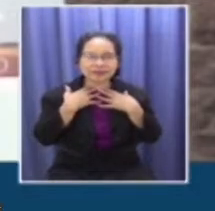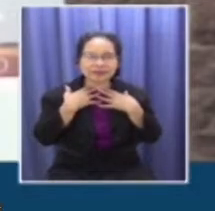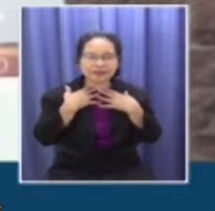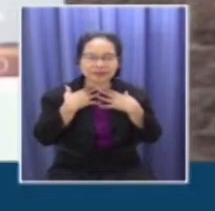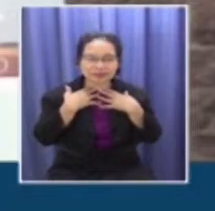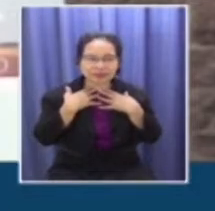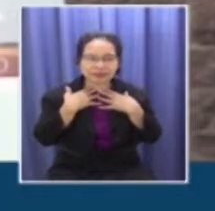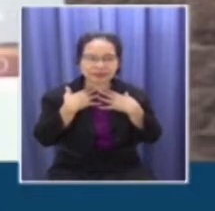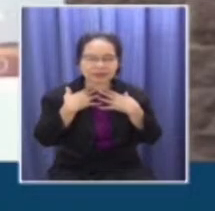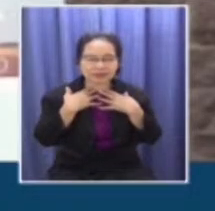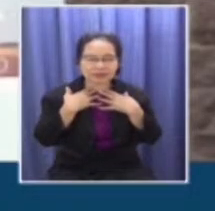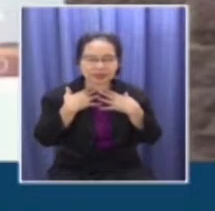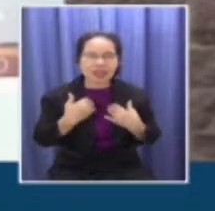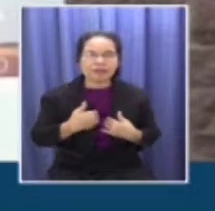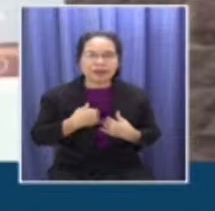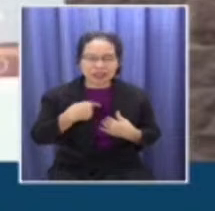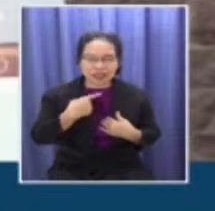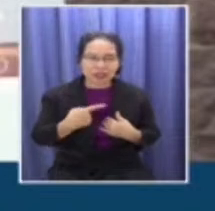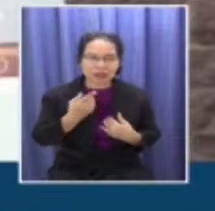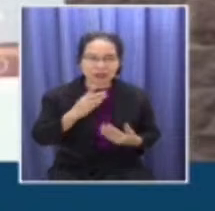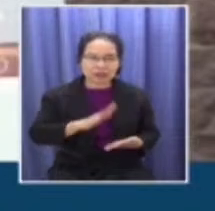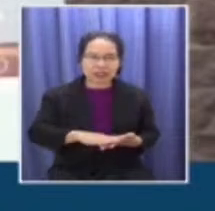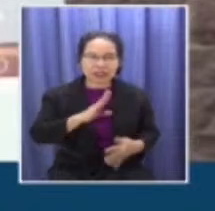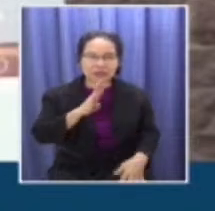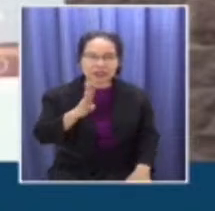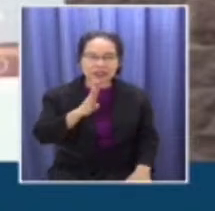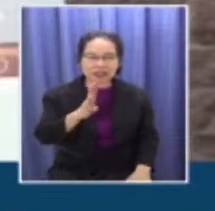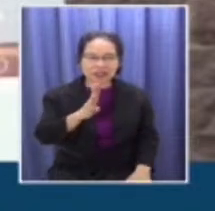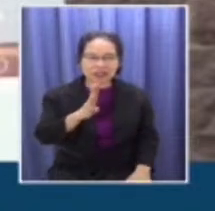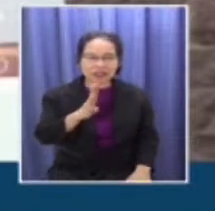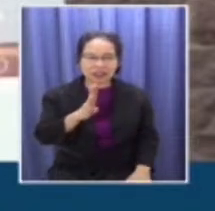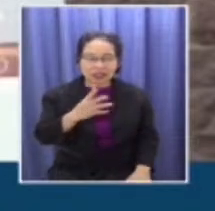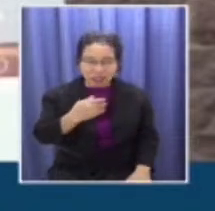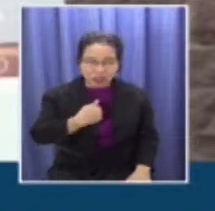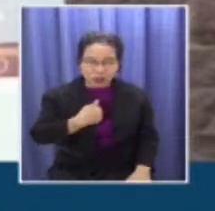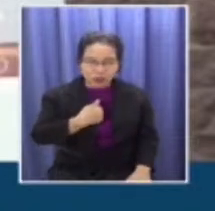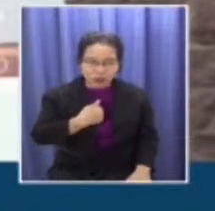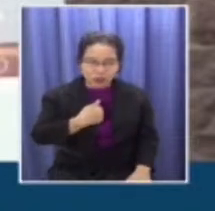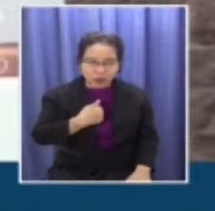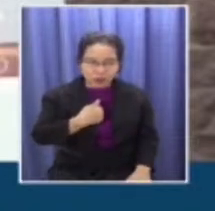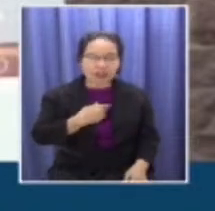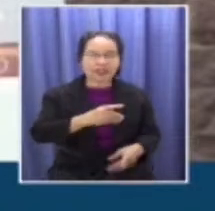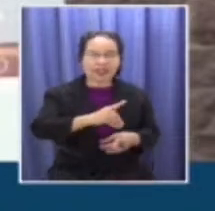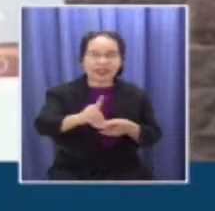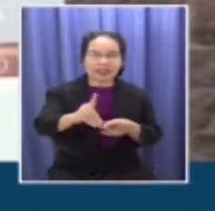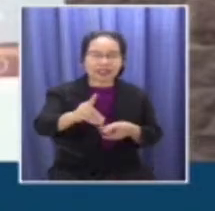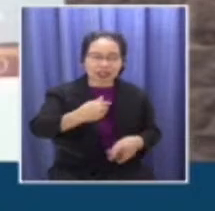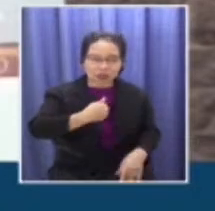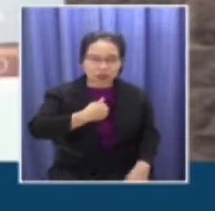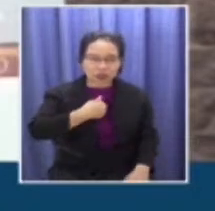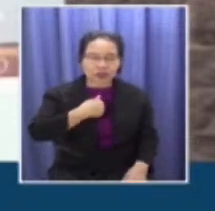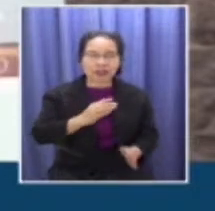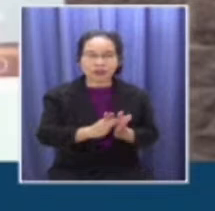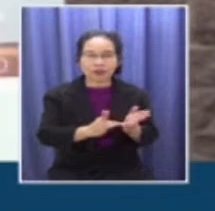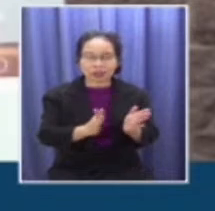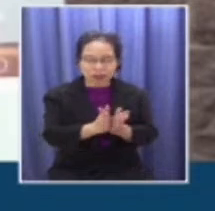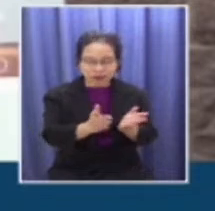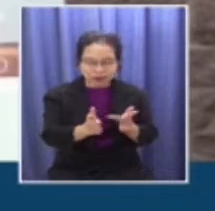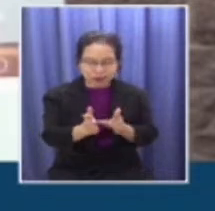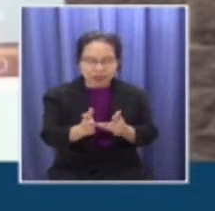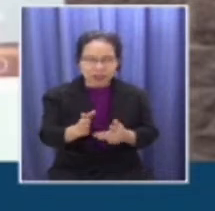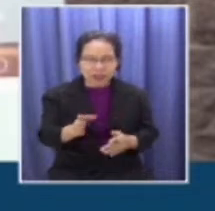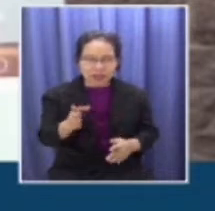twerɛ kronkron mu yɛfrɛ no sɛ ɛyɛ akɔnɔ bɔne ebinom akeka